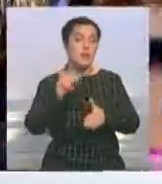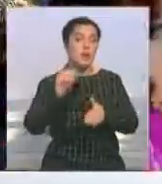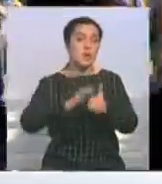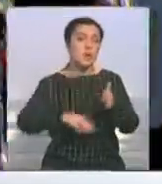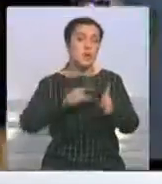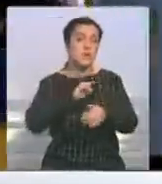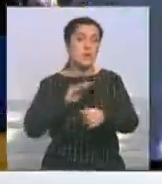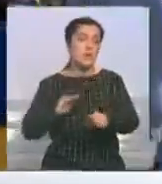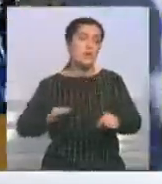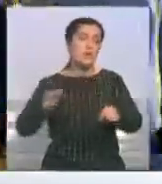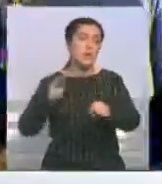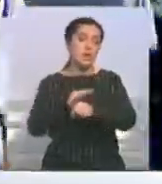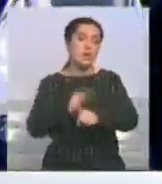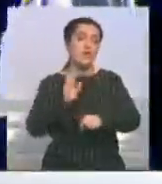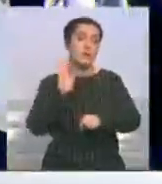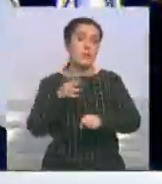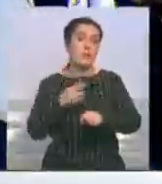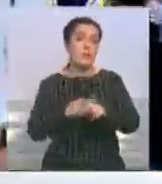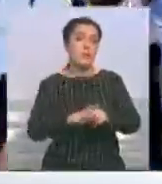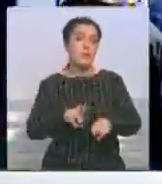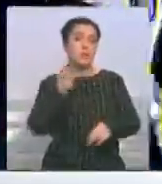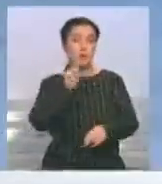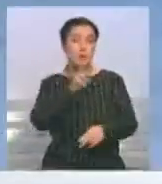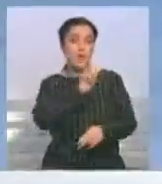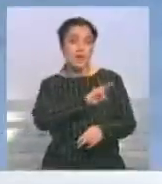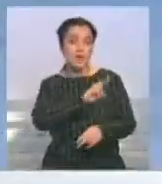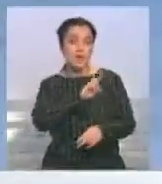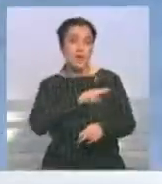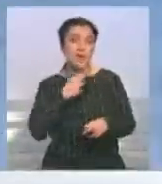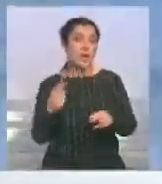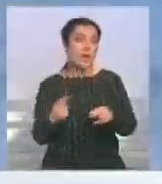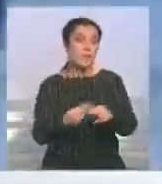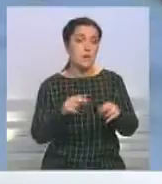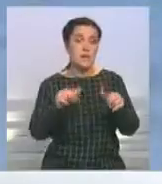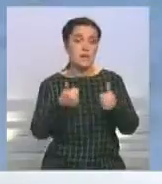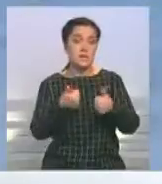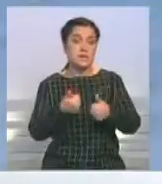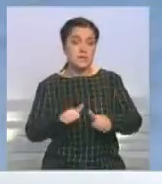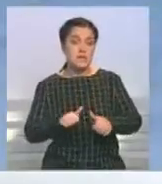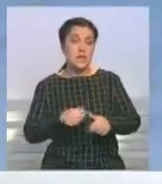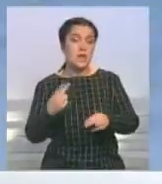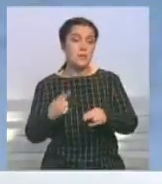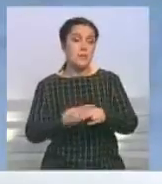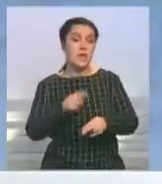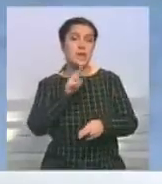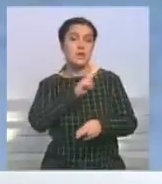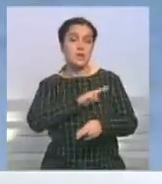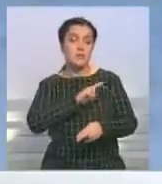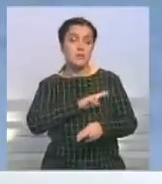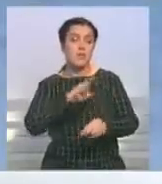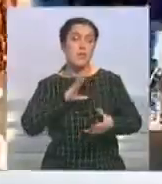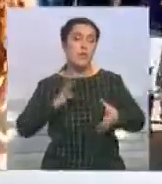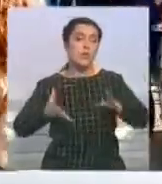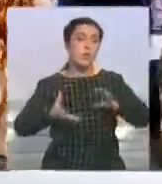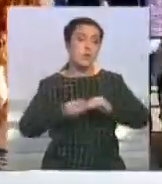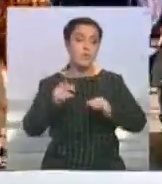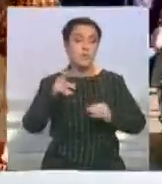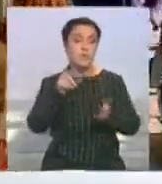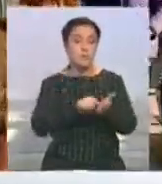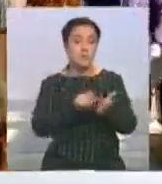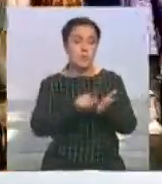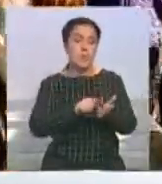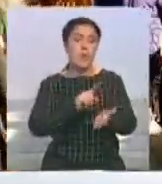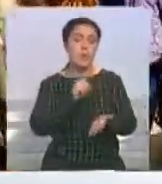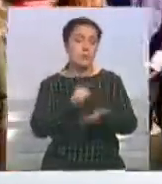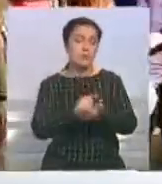работы, добавятся сверху. Поэтому, кто работал какое-то время без оформления или вовсе был безработный, сумму базовой пенсии все